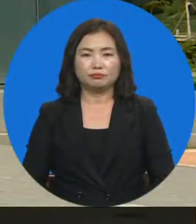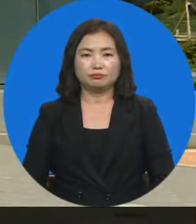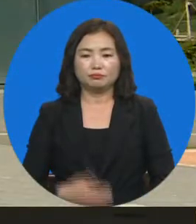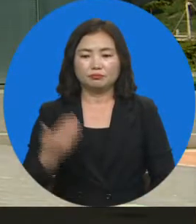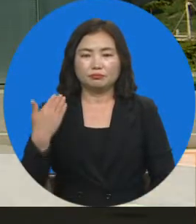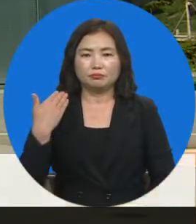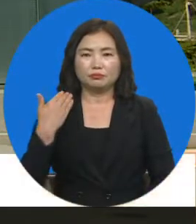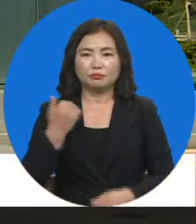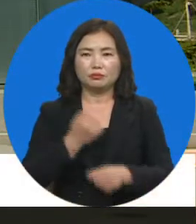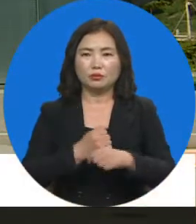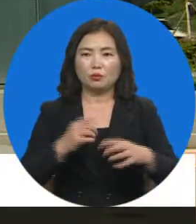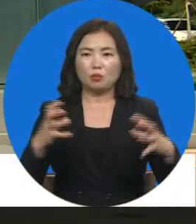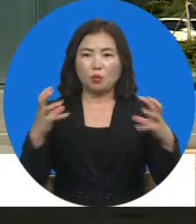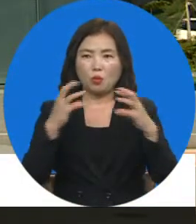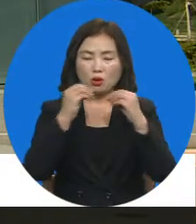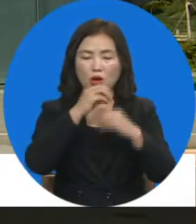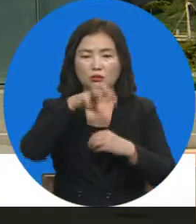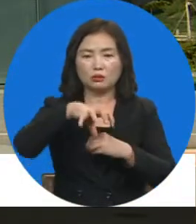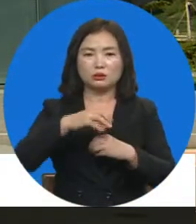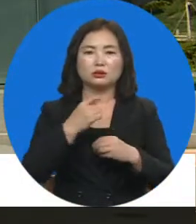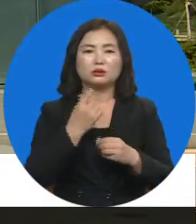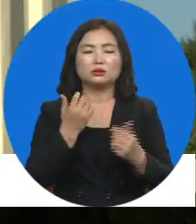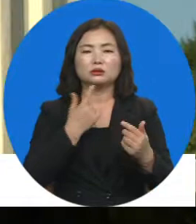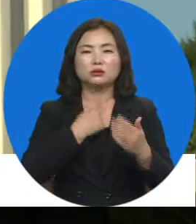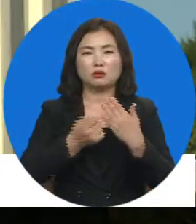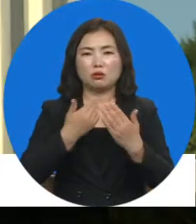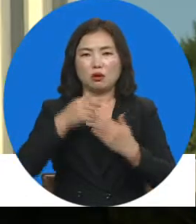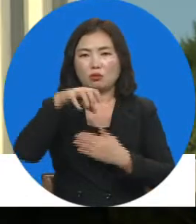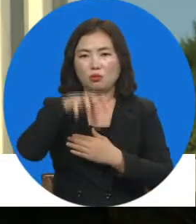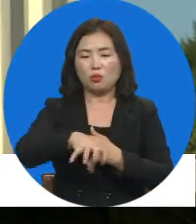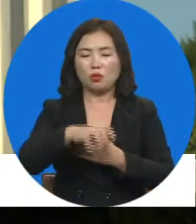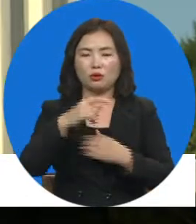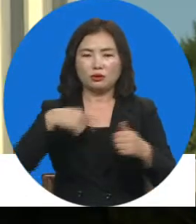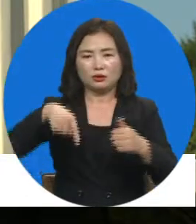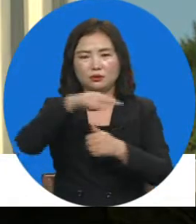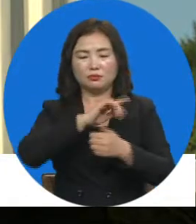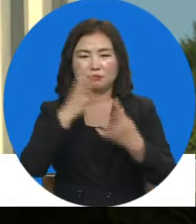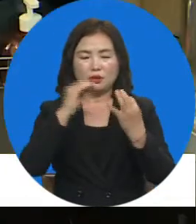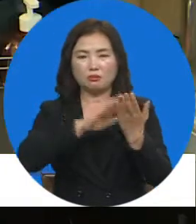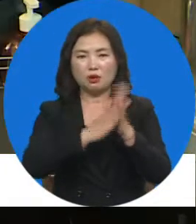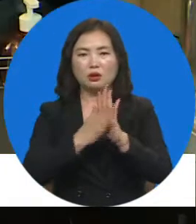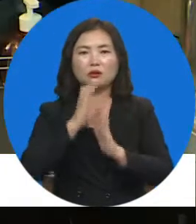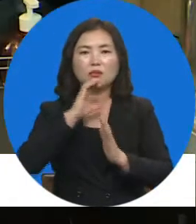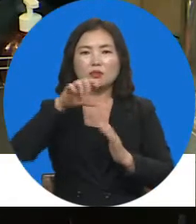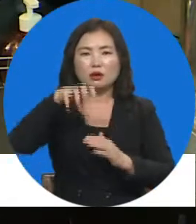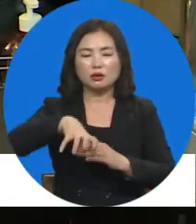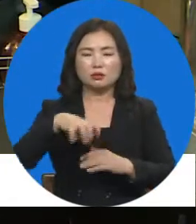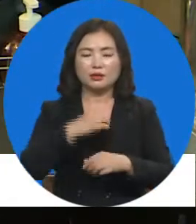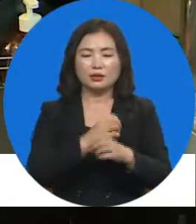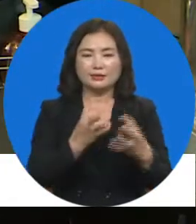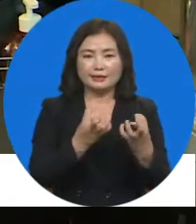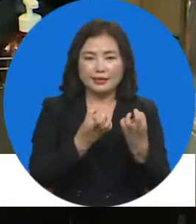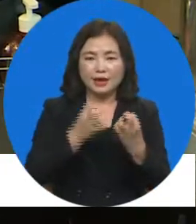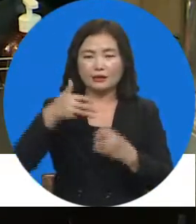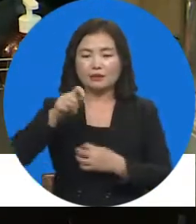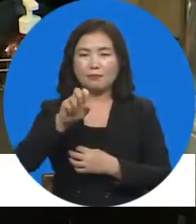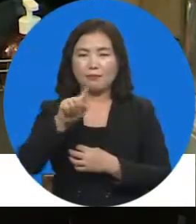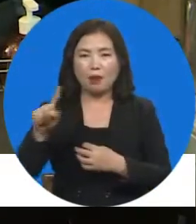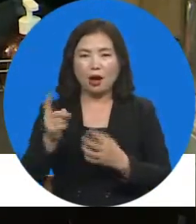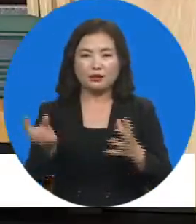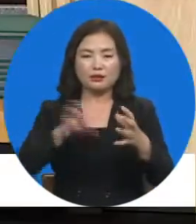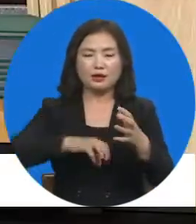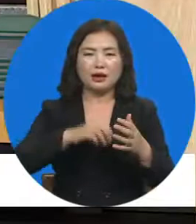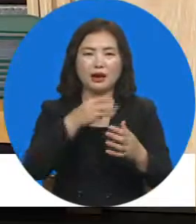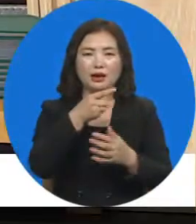최근 개장한 복합체험장 안동 스페이스마. 현대적인 분위기의 카페에서 안동 생강과 참말을 넣은 라떼와